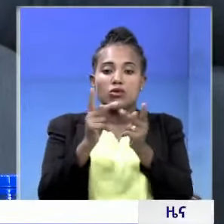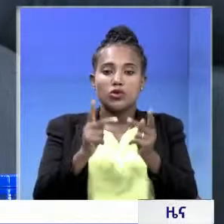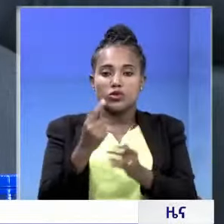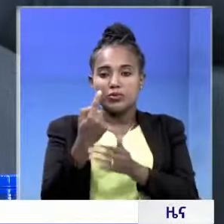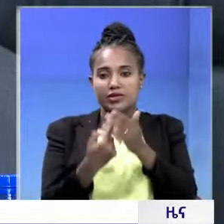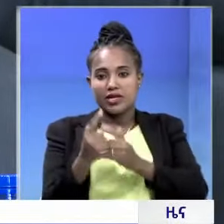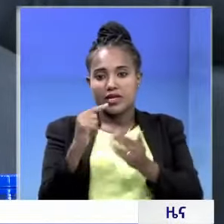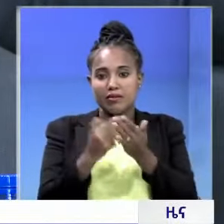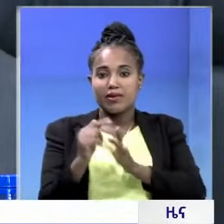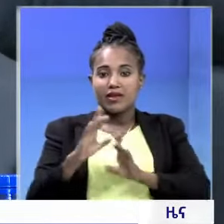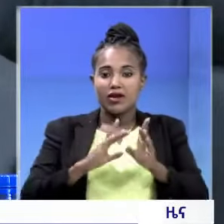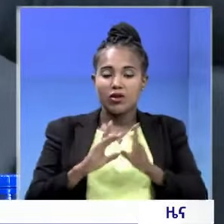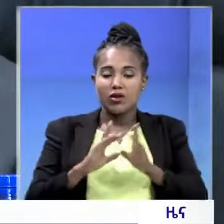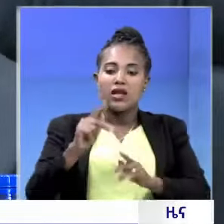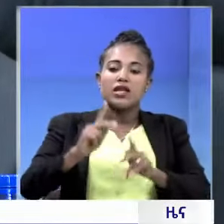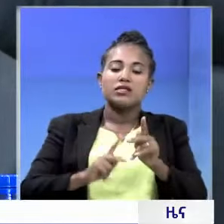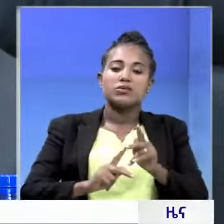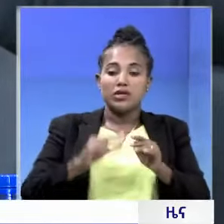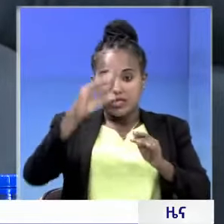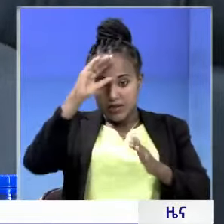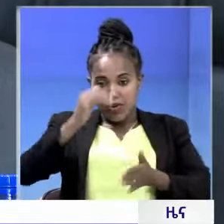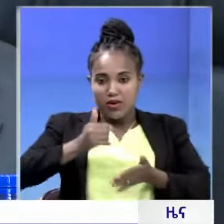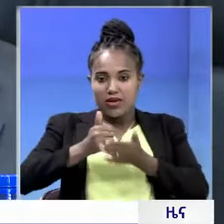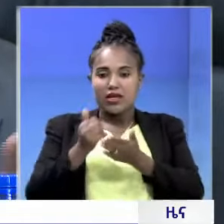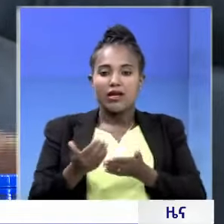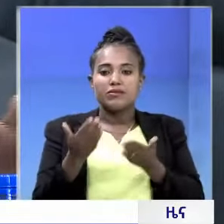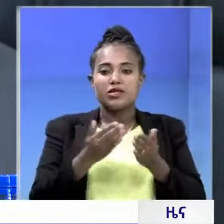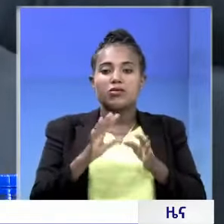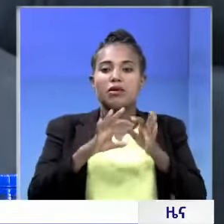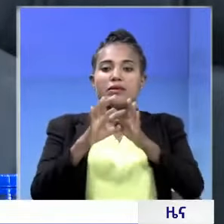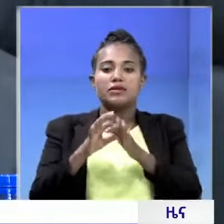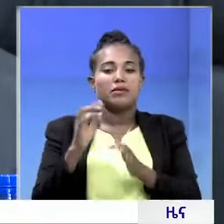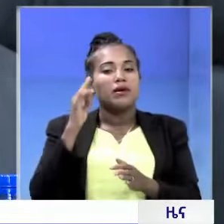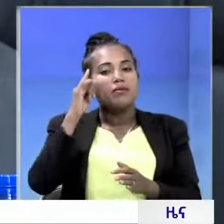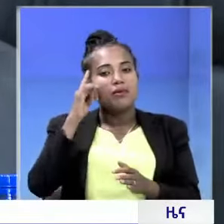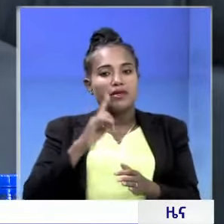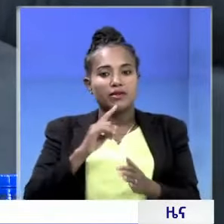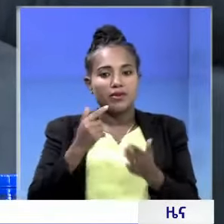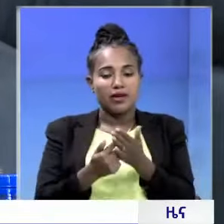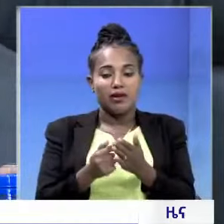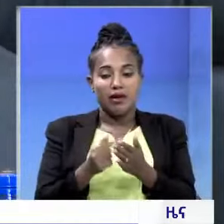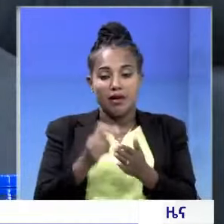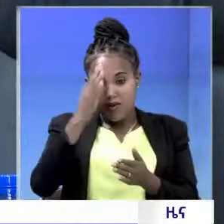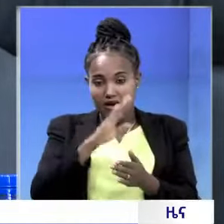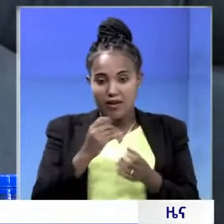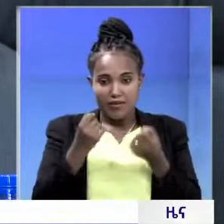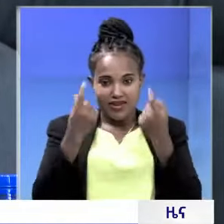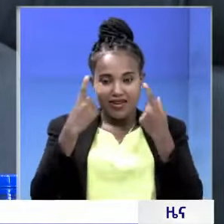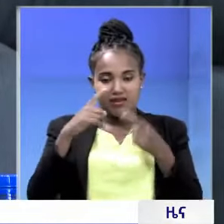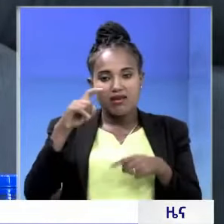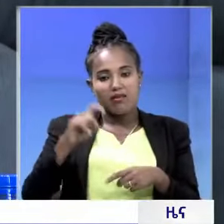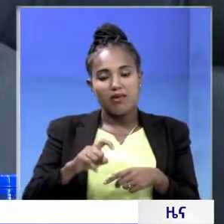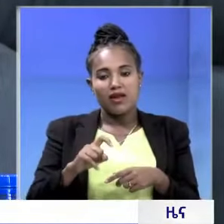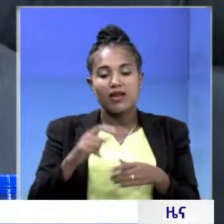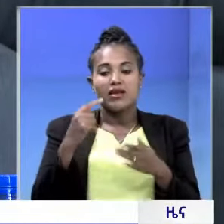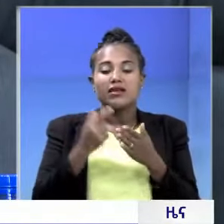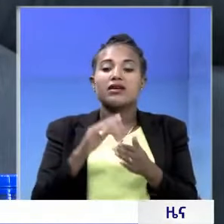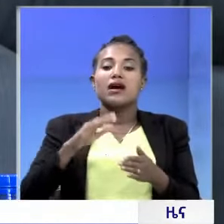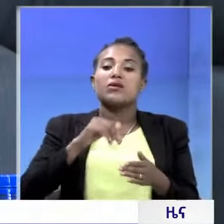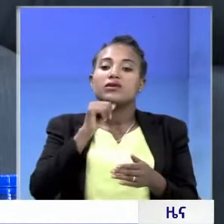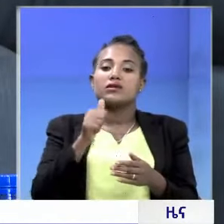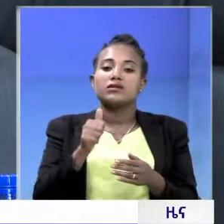በስተቀር ይህም የተደረገው ለህዝቡ ሰብአዊ እርዳታ ለሚሰጠው ማህበረሰብ በማሰብ ነው። ይህንን ማወቅና ማገናዘብ ይገባል። ይህ ካልሆነ